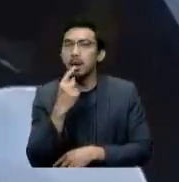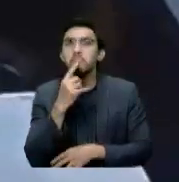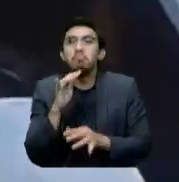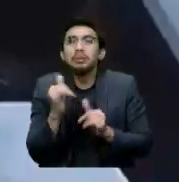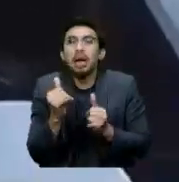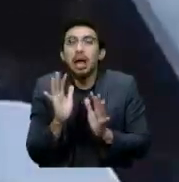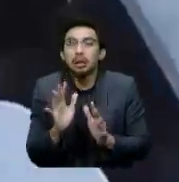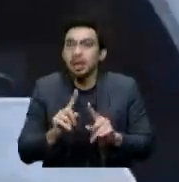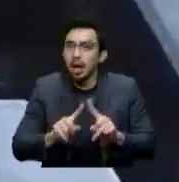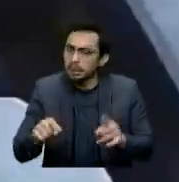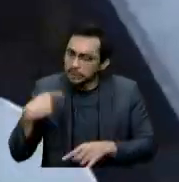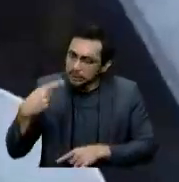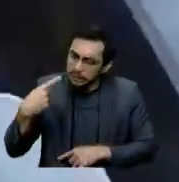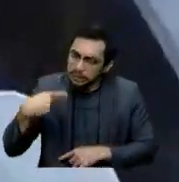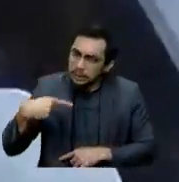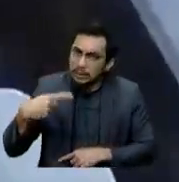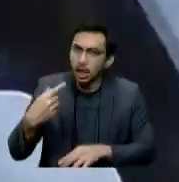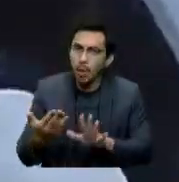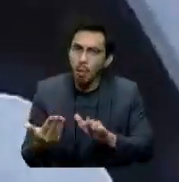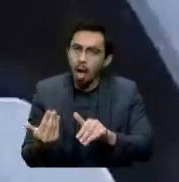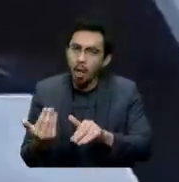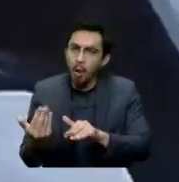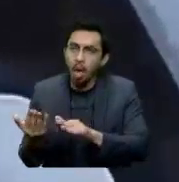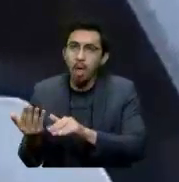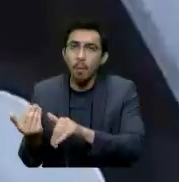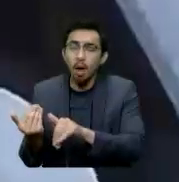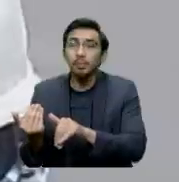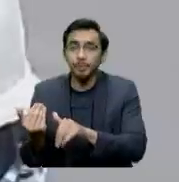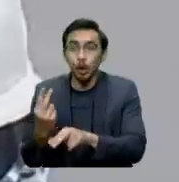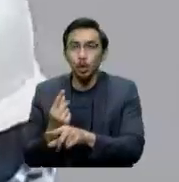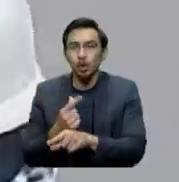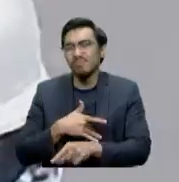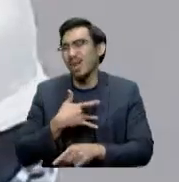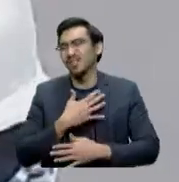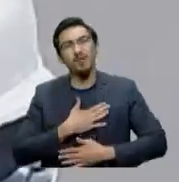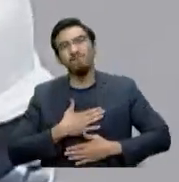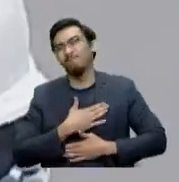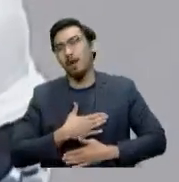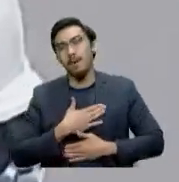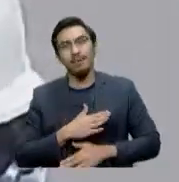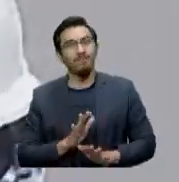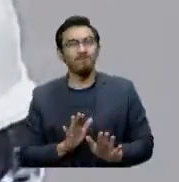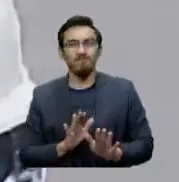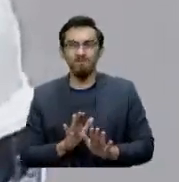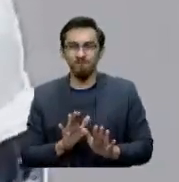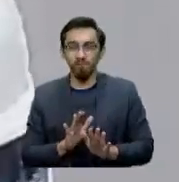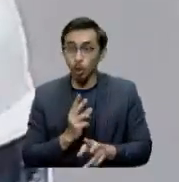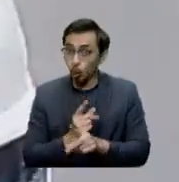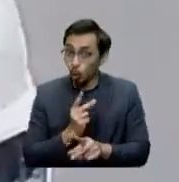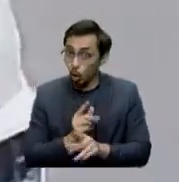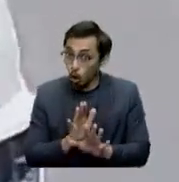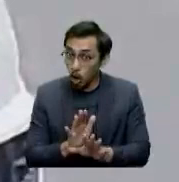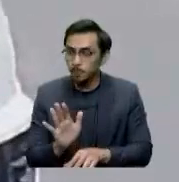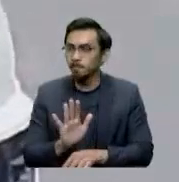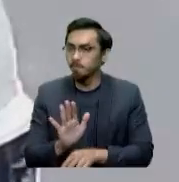karena sering diulang, lama-kelamaan perbuatan MF meresahkan. Tak hanya kepada guru, MF ternyata juga